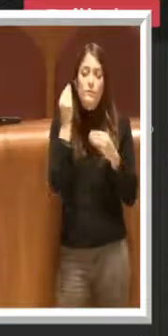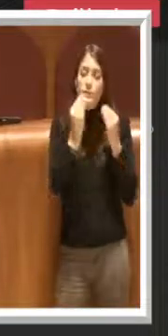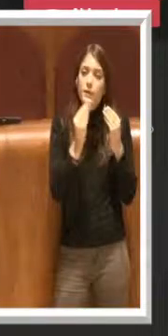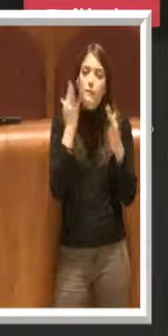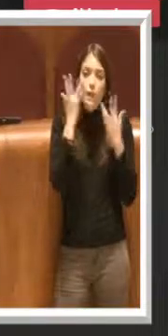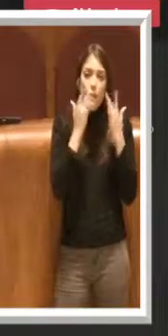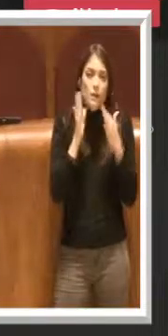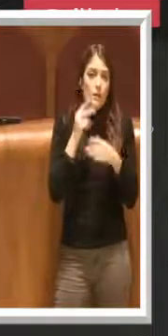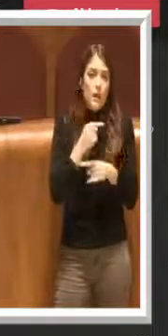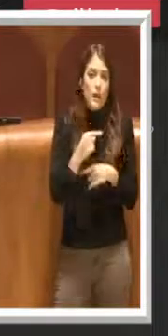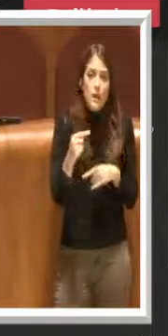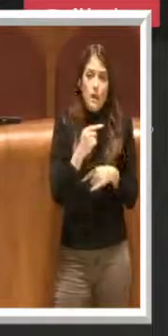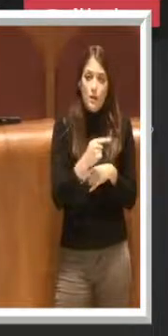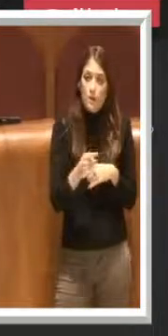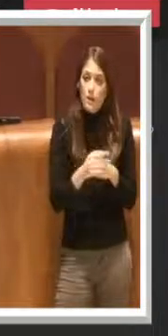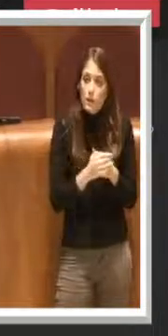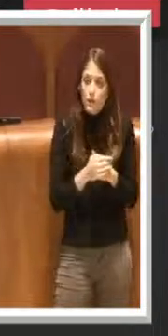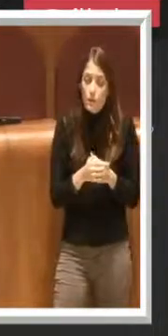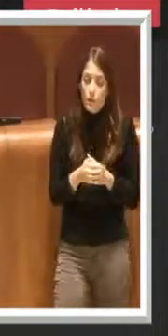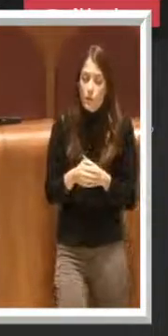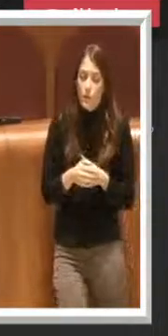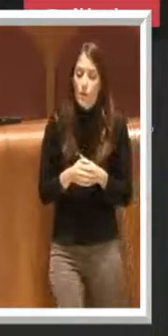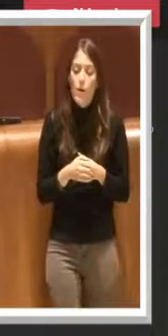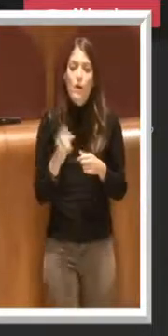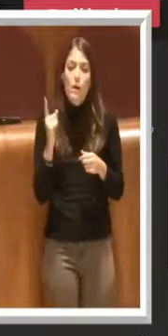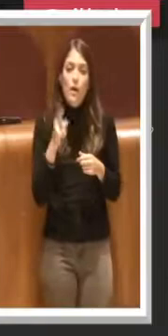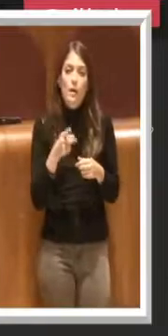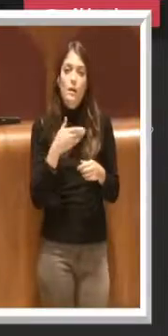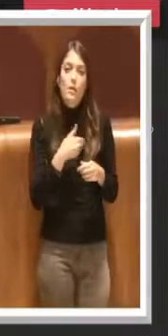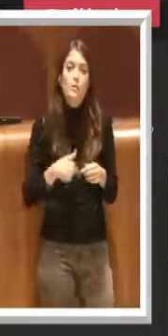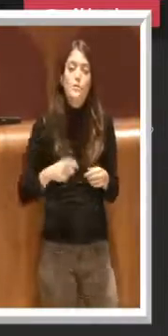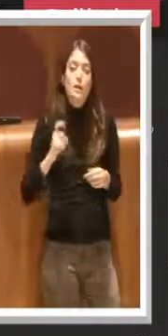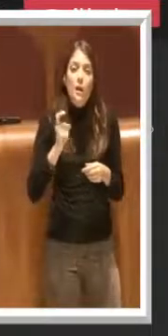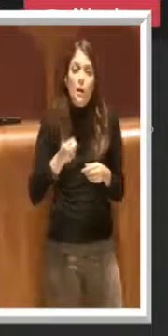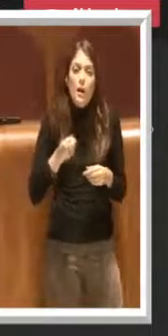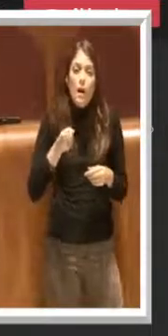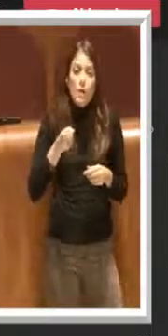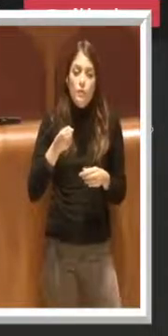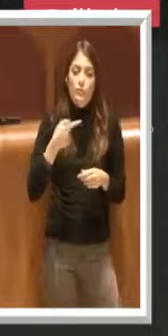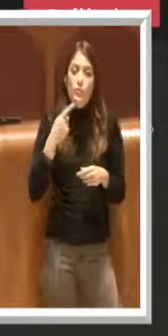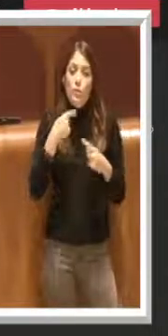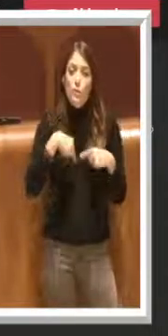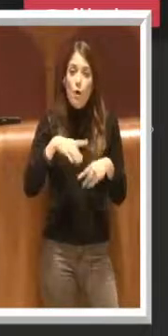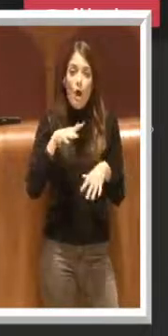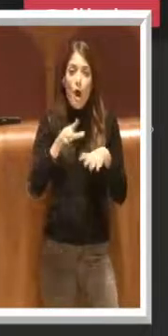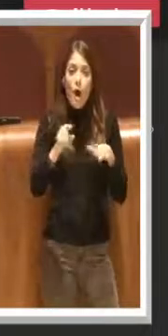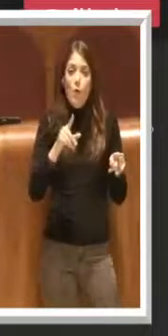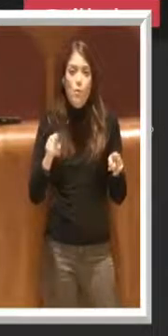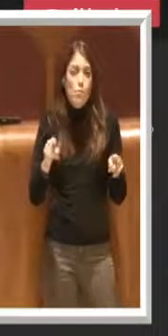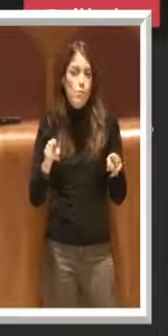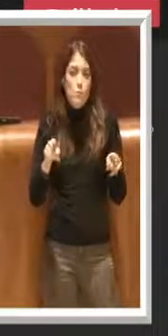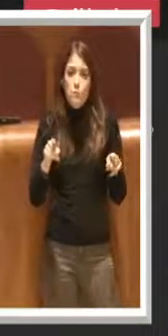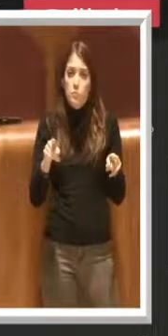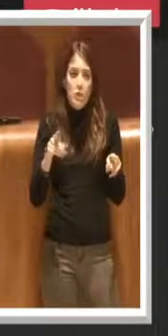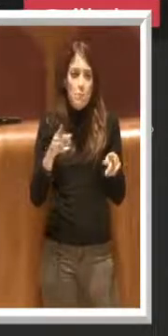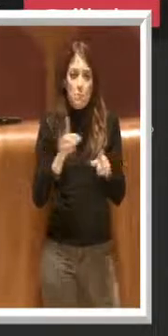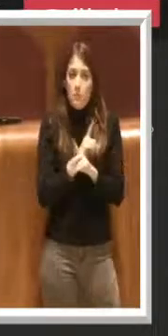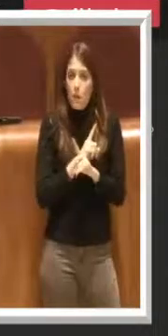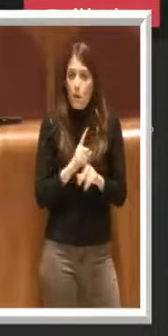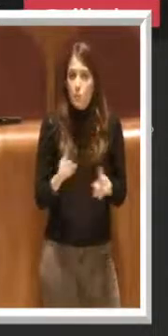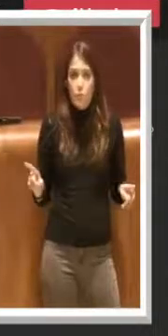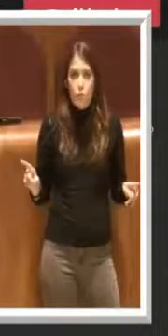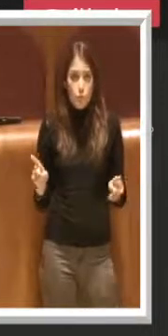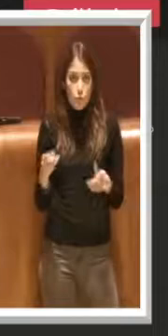l'ho più volte ribadito, che ne dica anche la consigliera Grancio, noi non abbiamo mai fatto accuse nei confronti di nessuno, nessuno si è